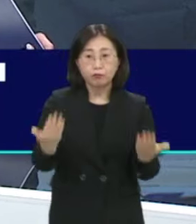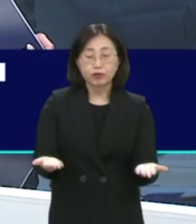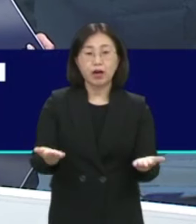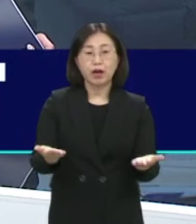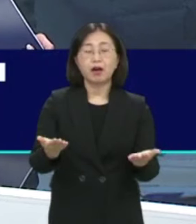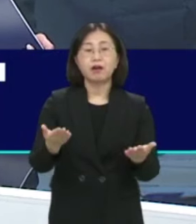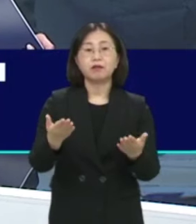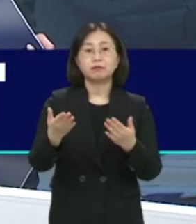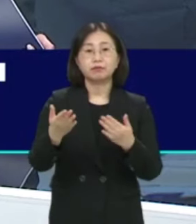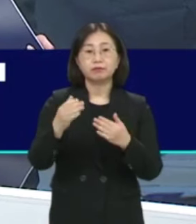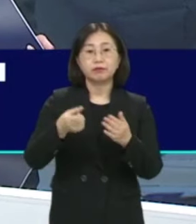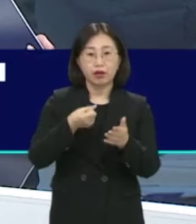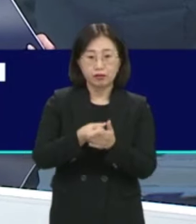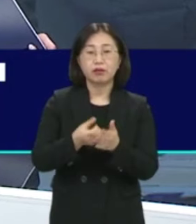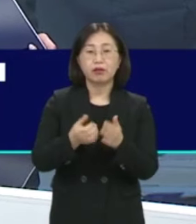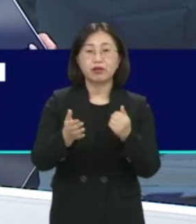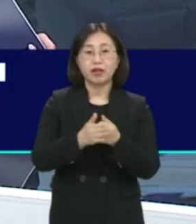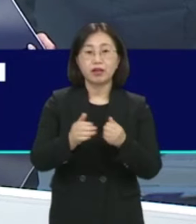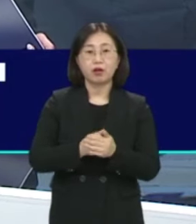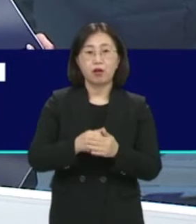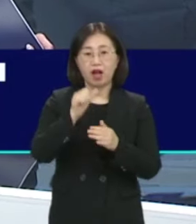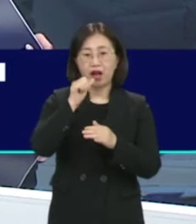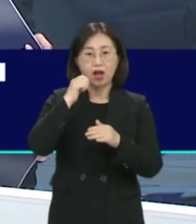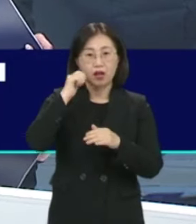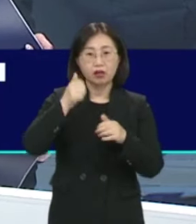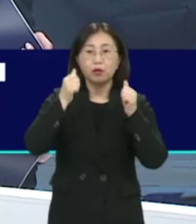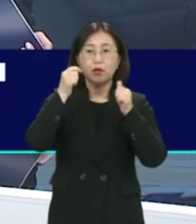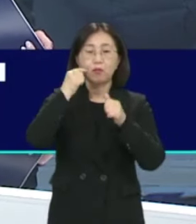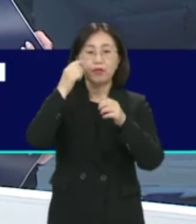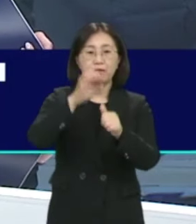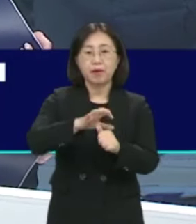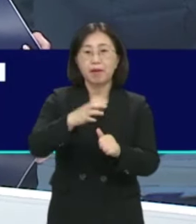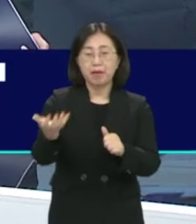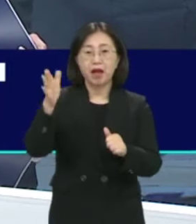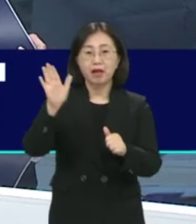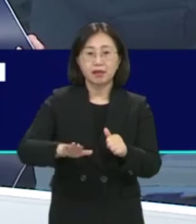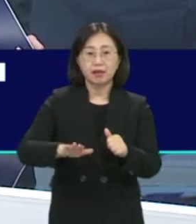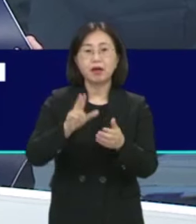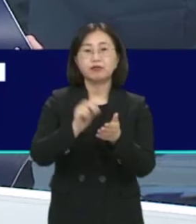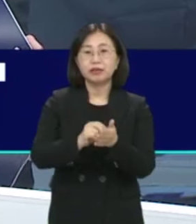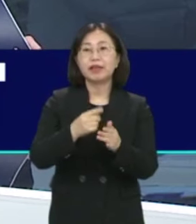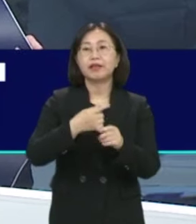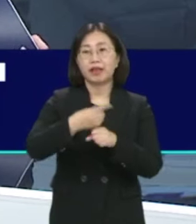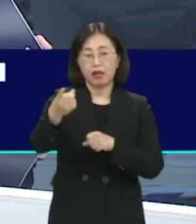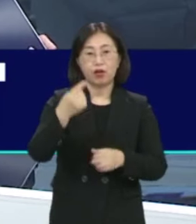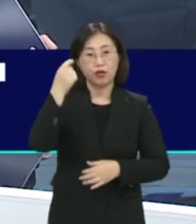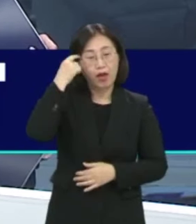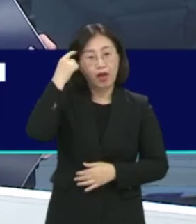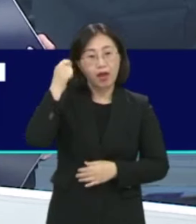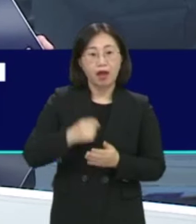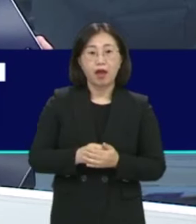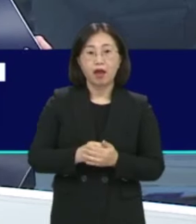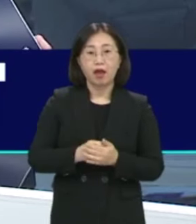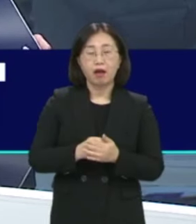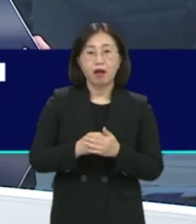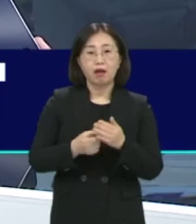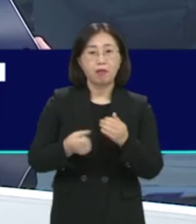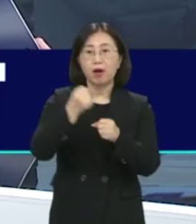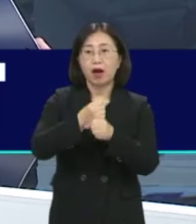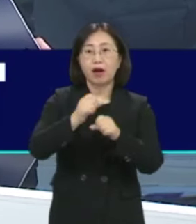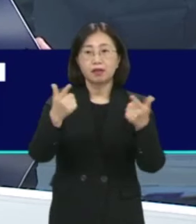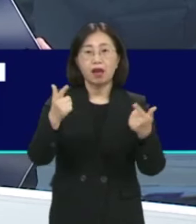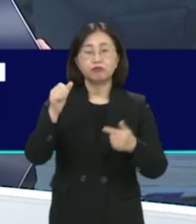넘겼지만 문제는 내년입니다 휴학생들이 복학을 하지 않은 채 투쟁을 이어갈 뜻을 밝히 데다 학생수가